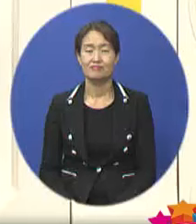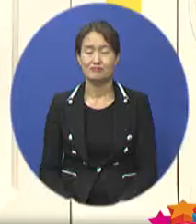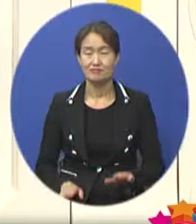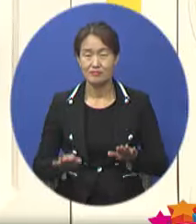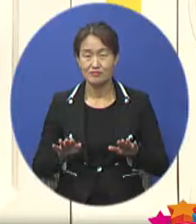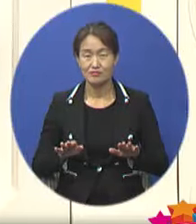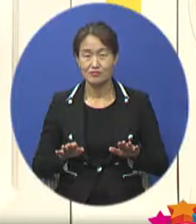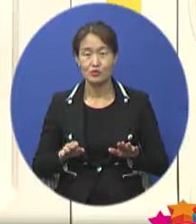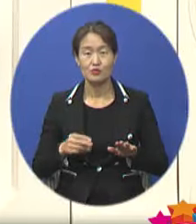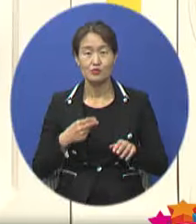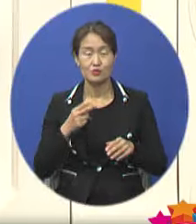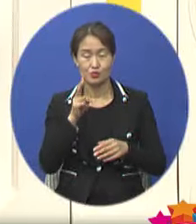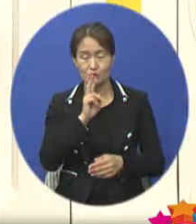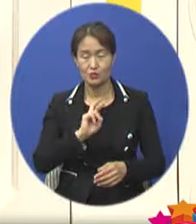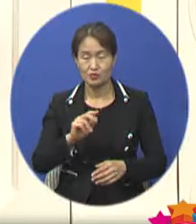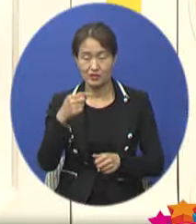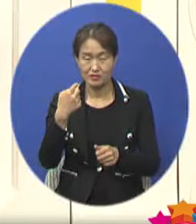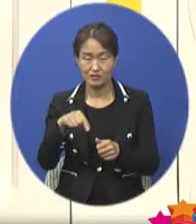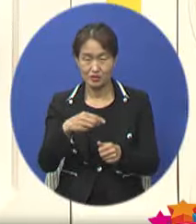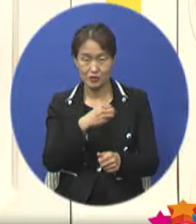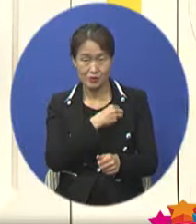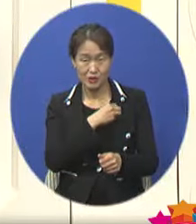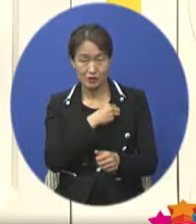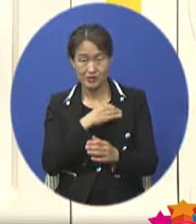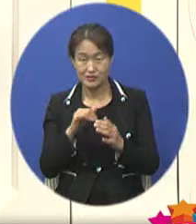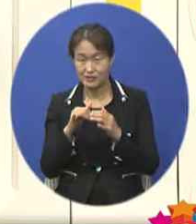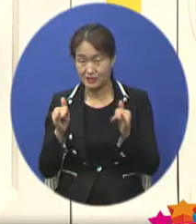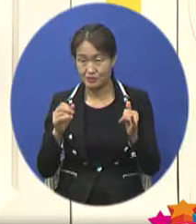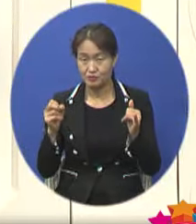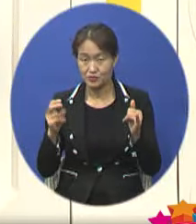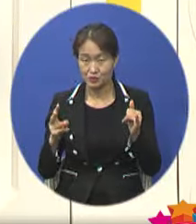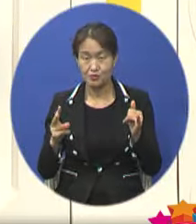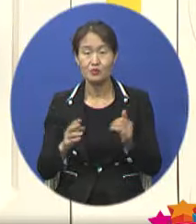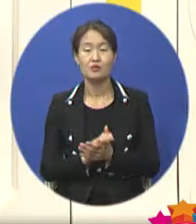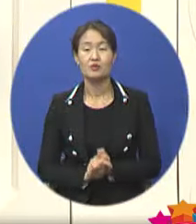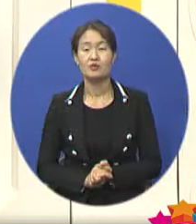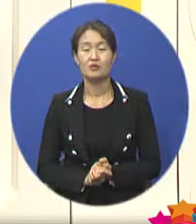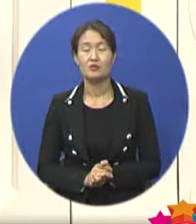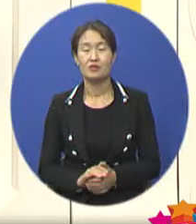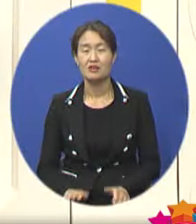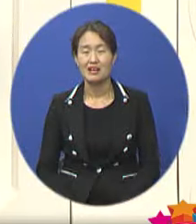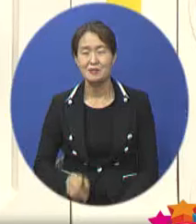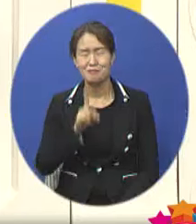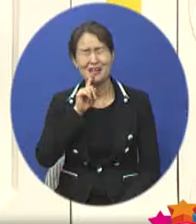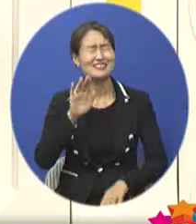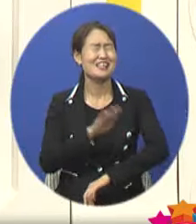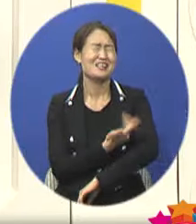중앙시장, 우리 노래교실 회원님들과 회장님, 아, 거꾸로 했네.